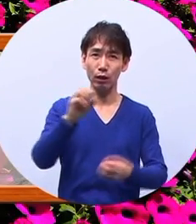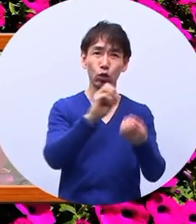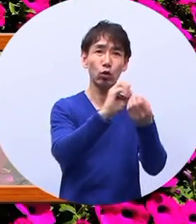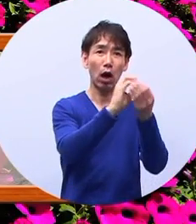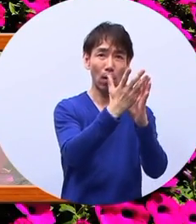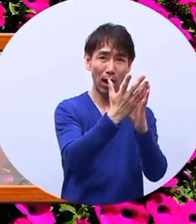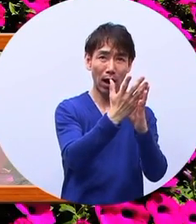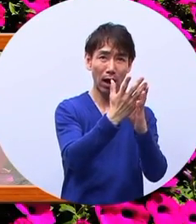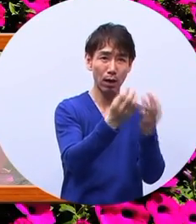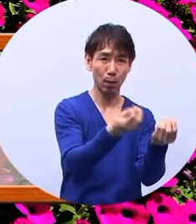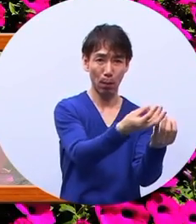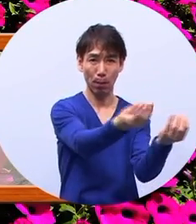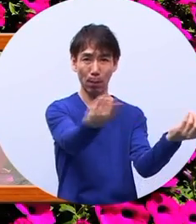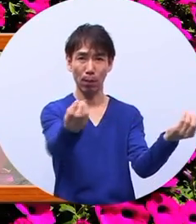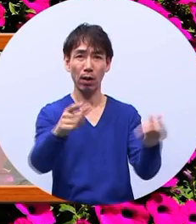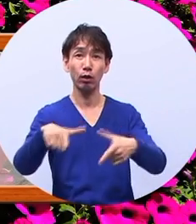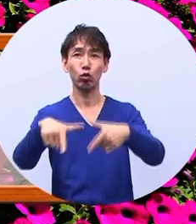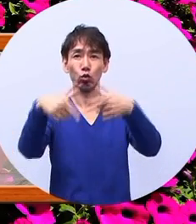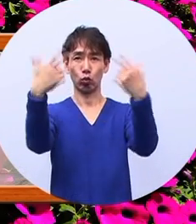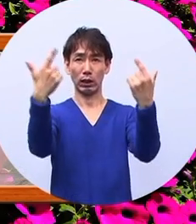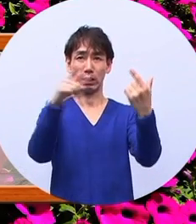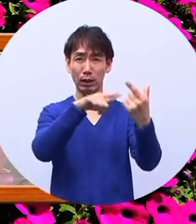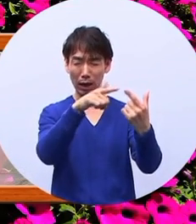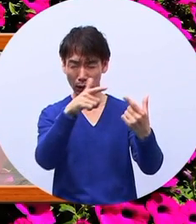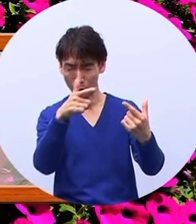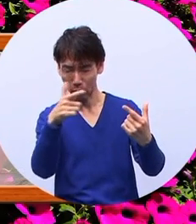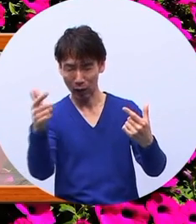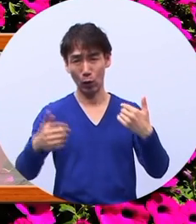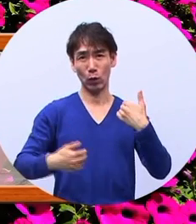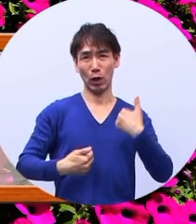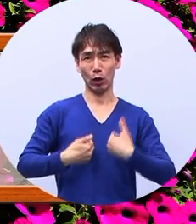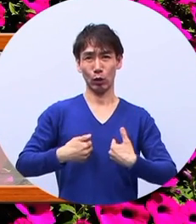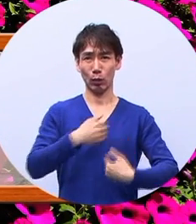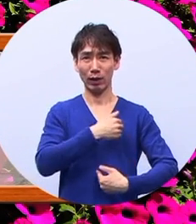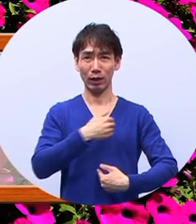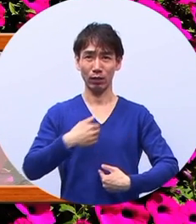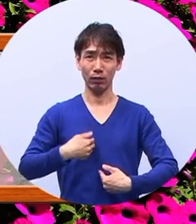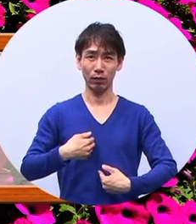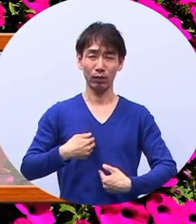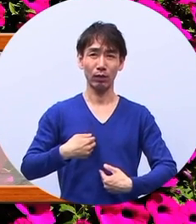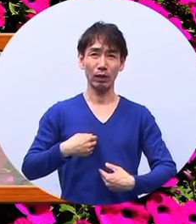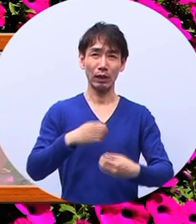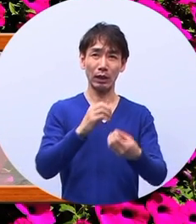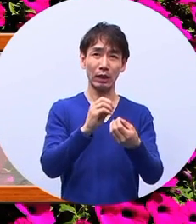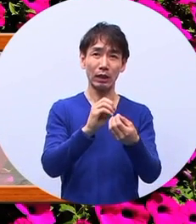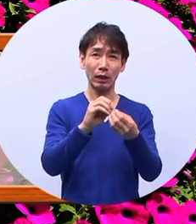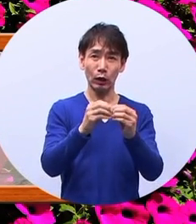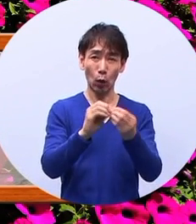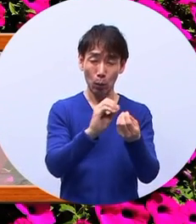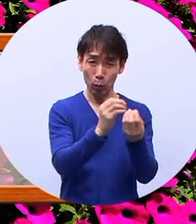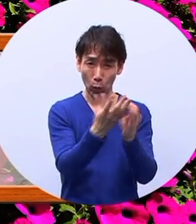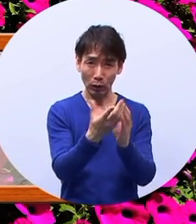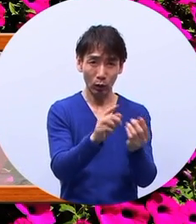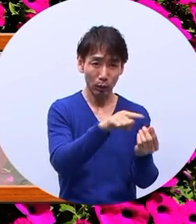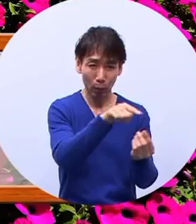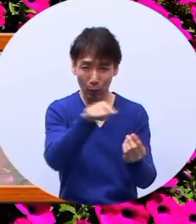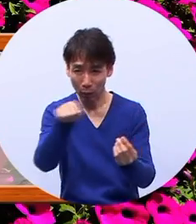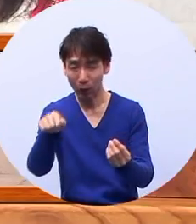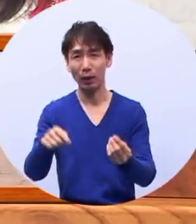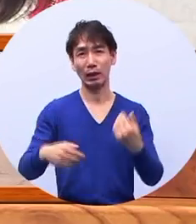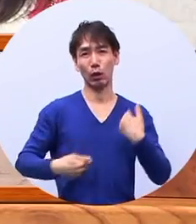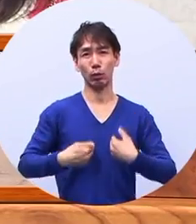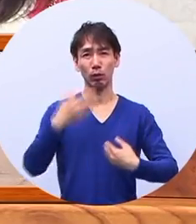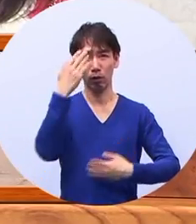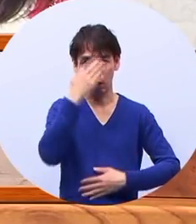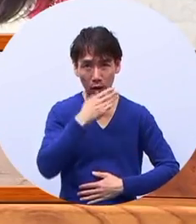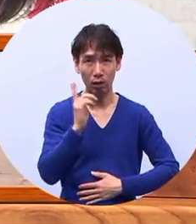ですね、こういった演出でですね、楽しむことができます。 いつにも増して色とりどりの花を楽しむことができるんですね。 そうですね。